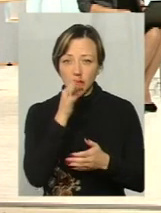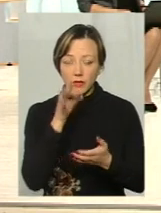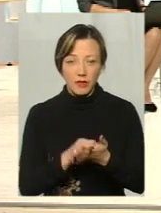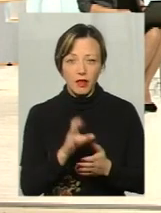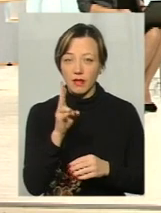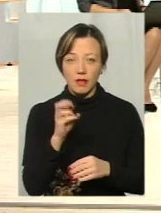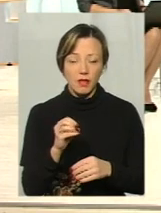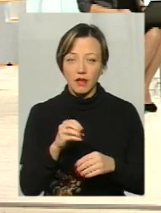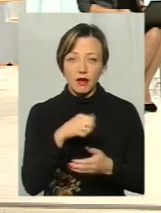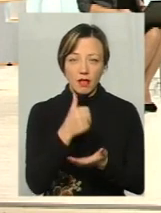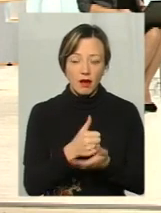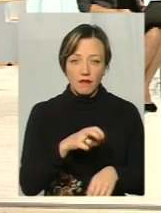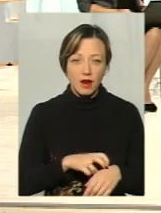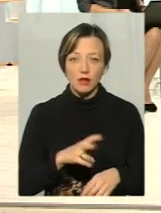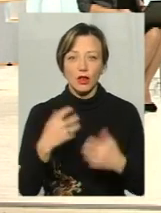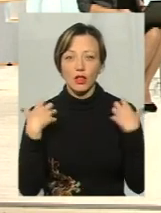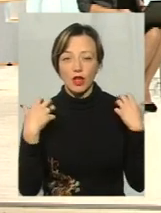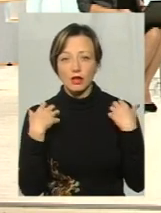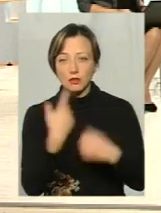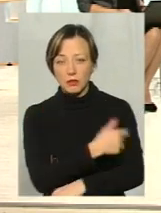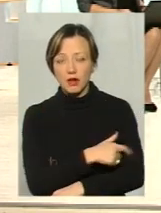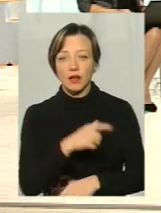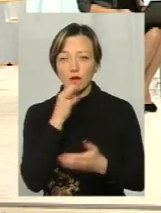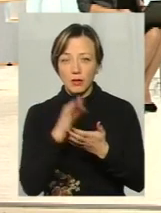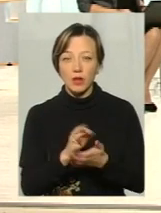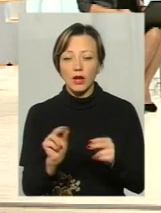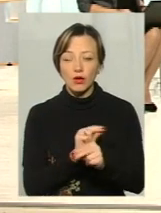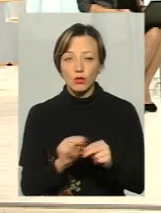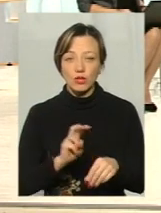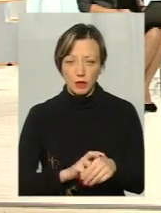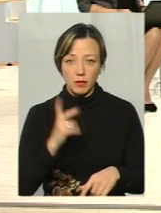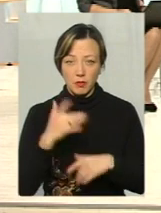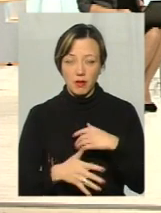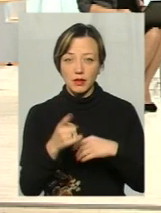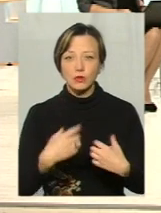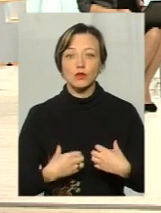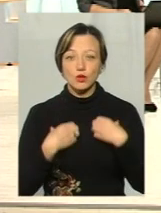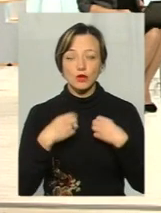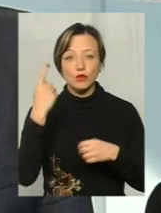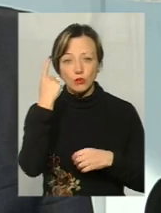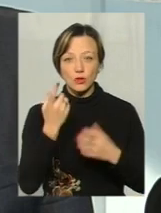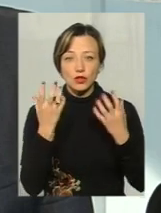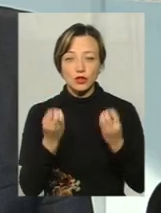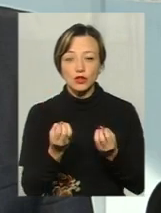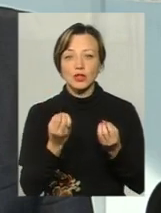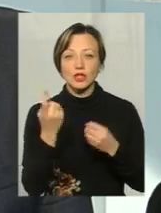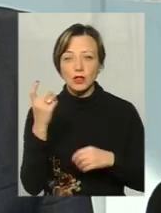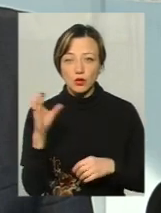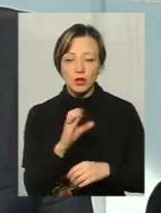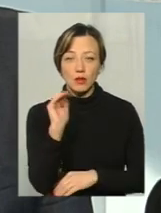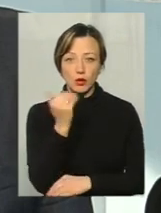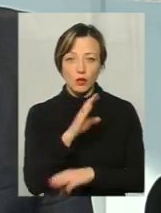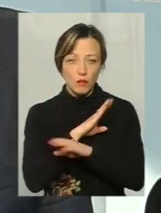Ні главврач, ні начмет, а відповідає тільки лікуючий лікар, понимаете? І ти з ужасом думаєш, що ще секунда, і ребенок